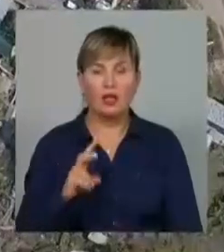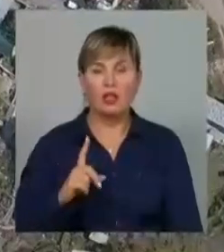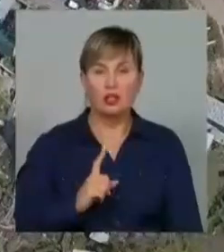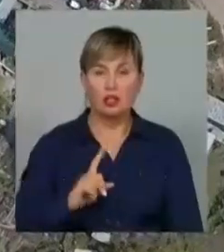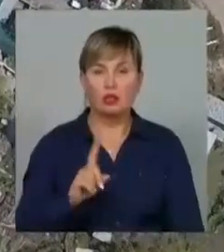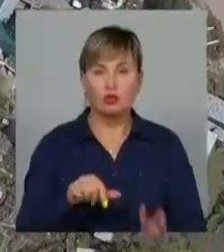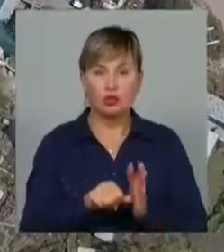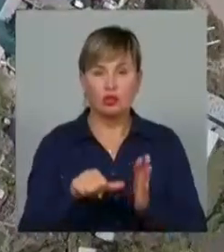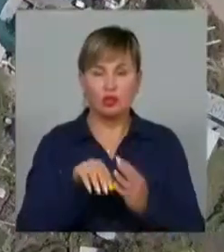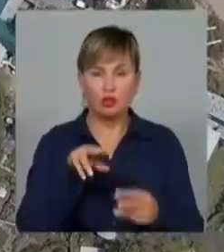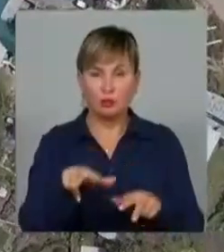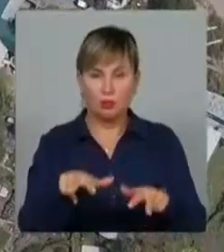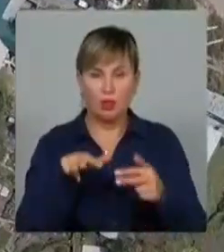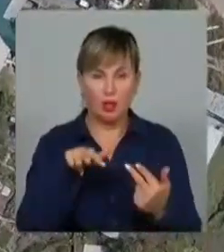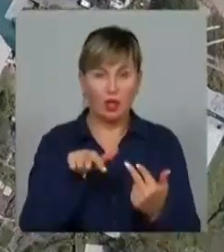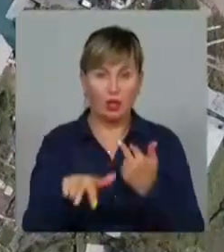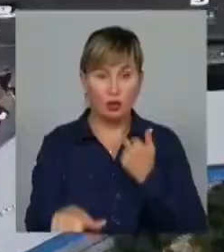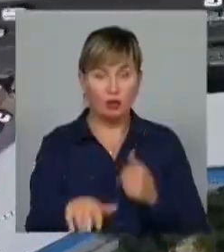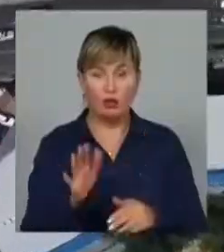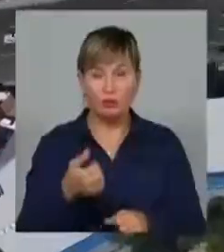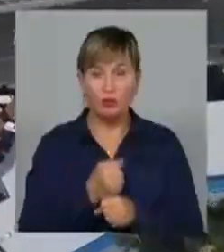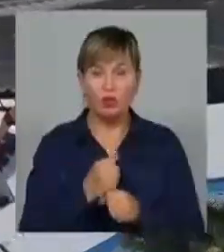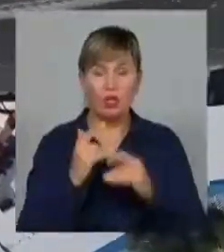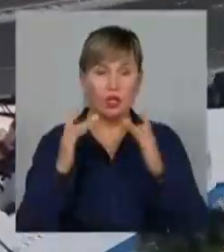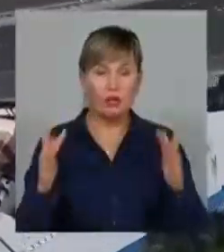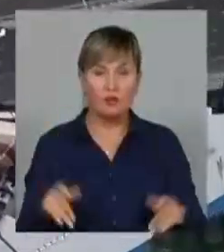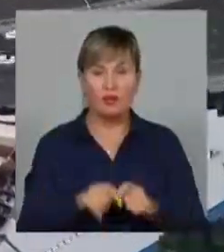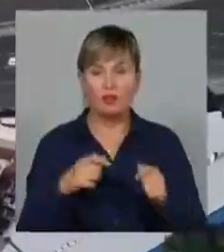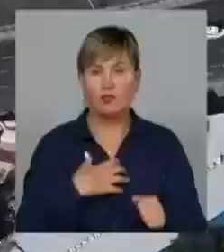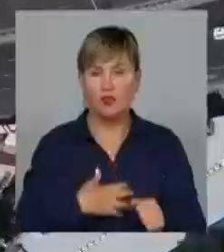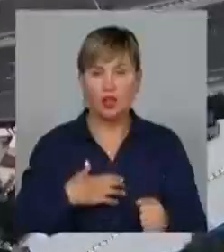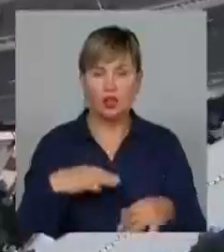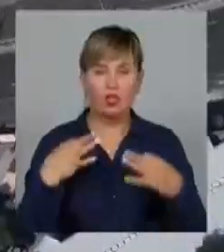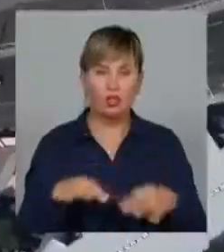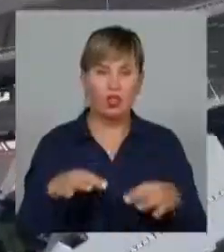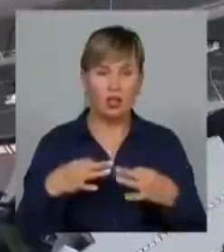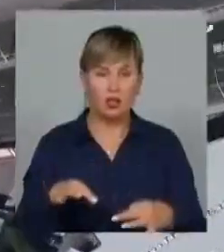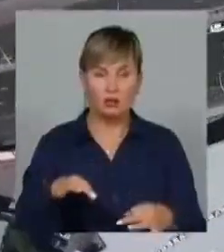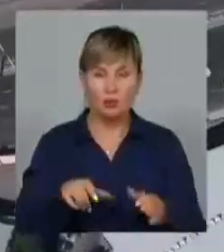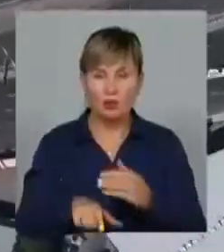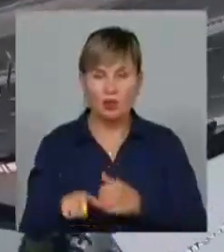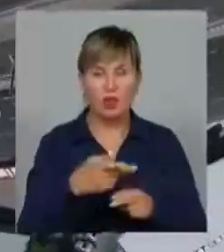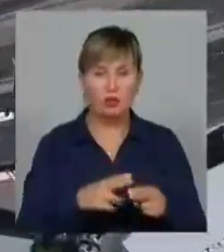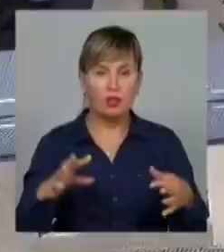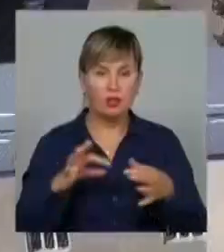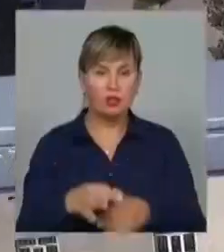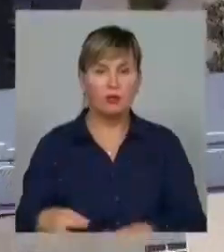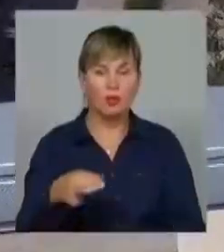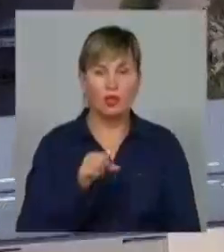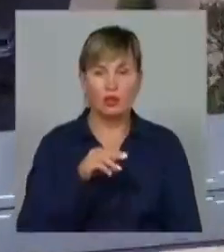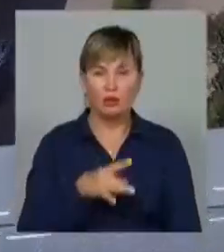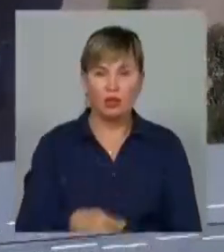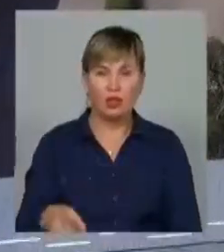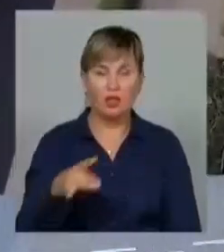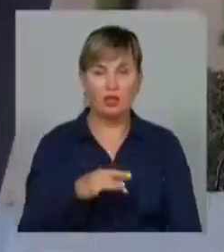ожидается, шестиполосная дорога в купе со строительством развязки создаст важный транспортный коридор, который соединит микрорайоны Алатауского